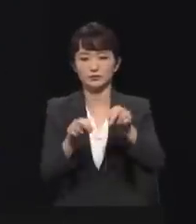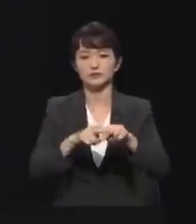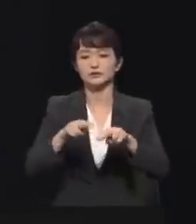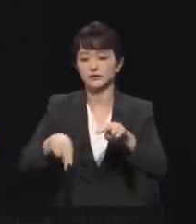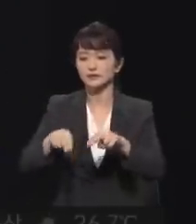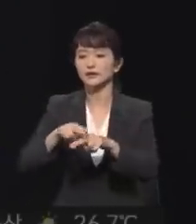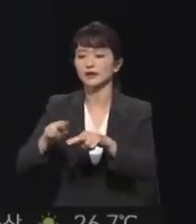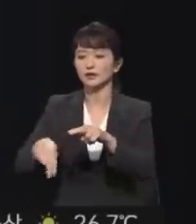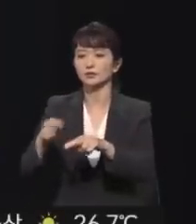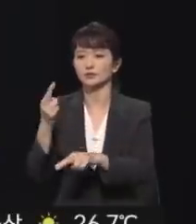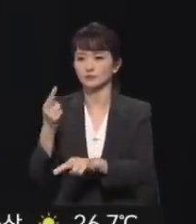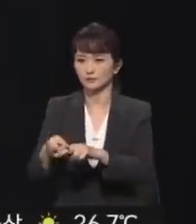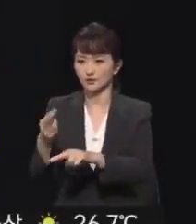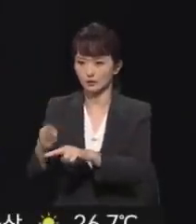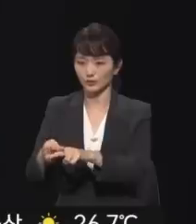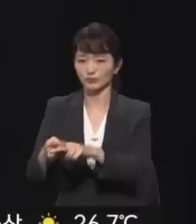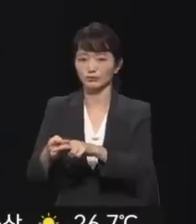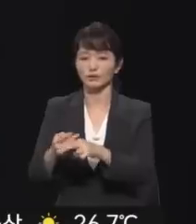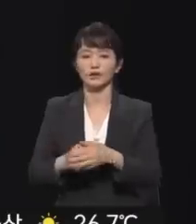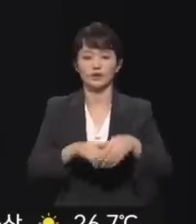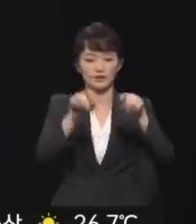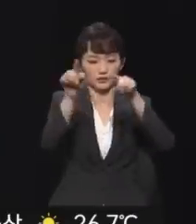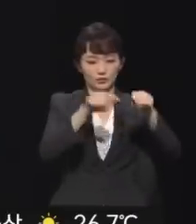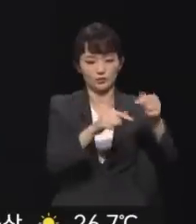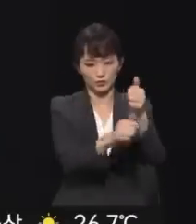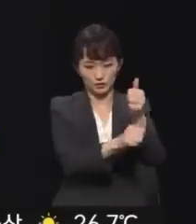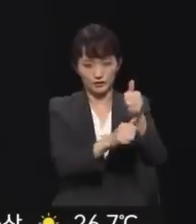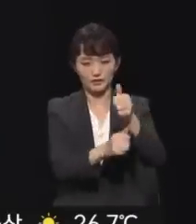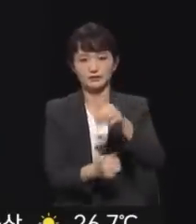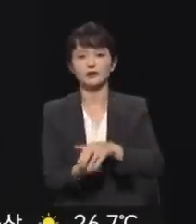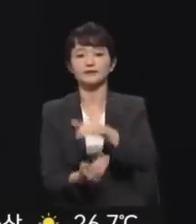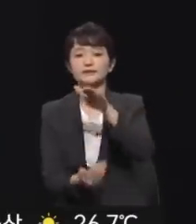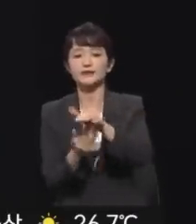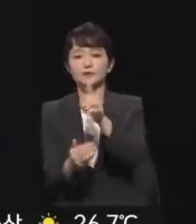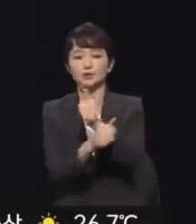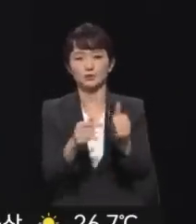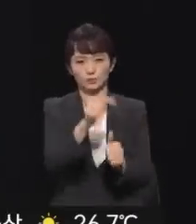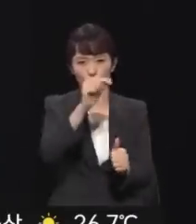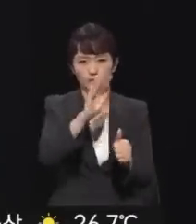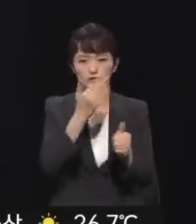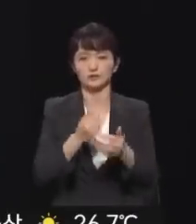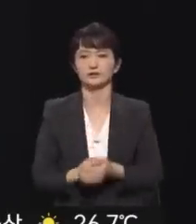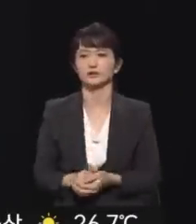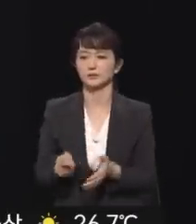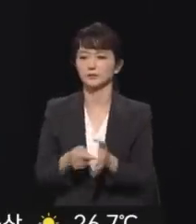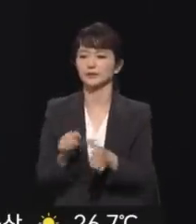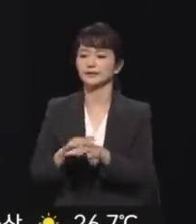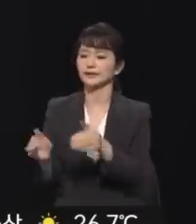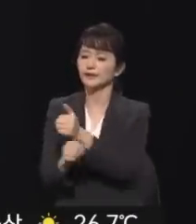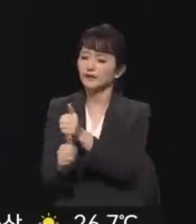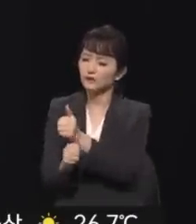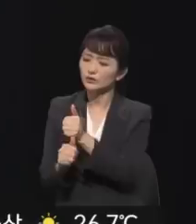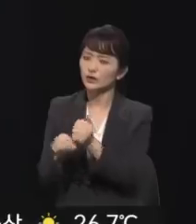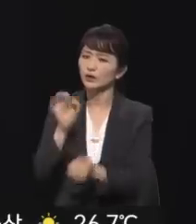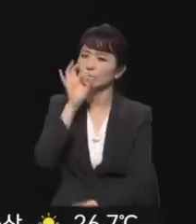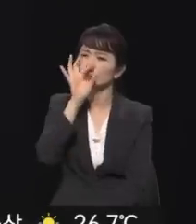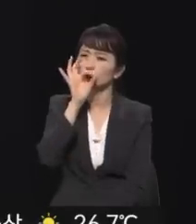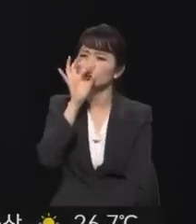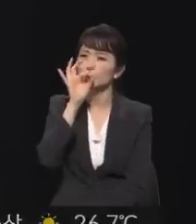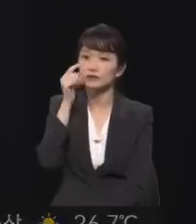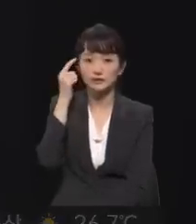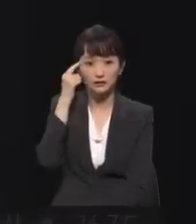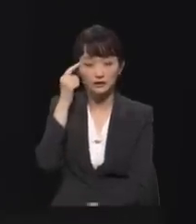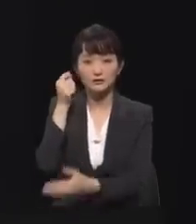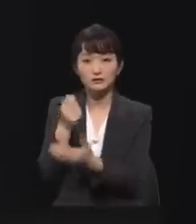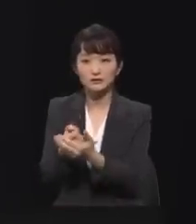에서 최고 를 뽑으면 된다 그리고 어 비데 제대로 가는 것은 이 상황에서는 불가능하다 라고 판단을